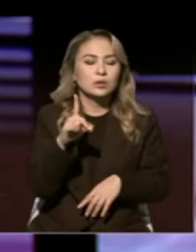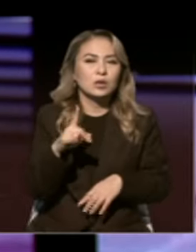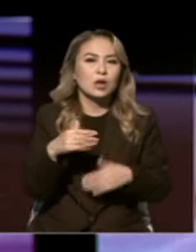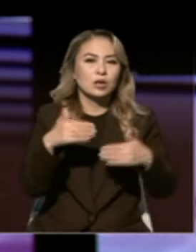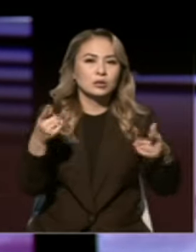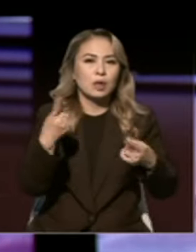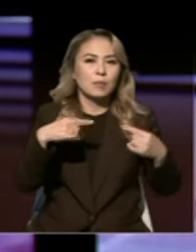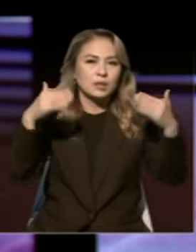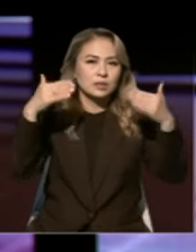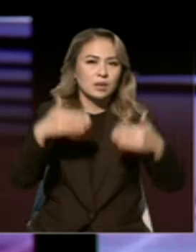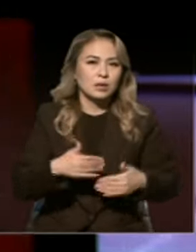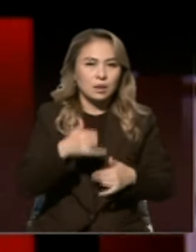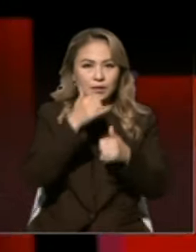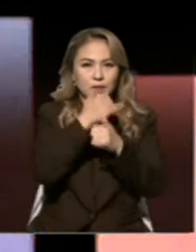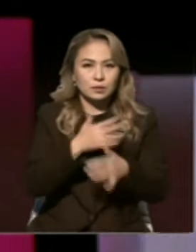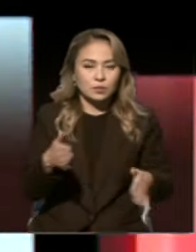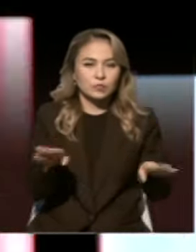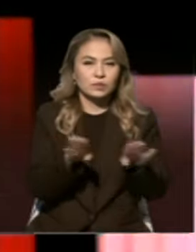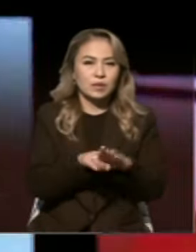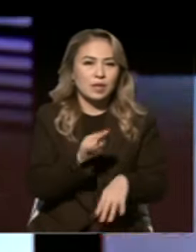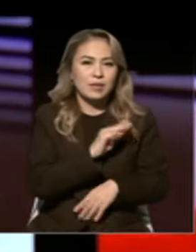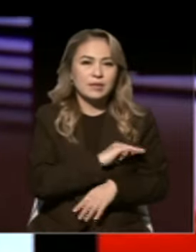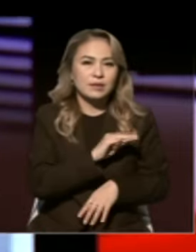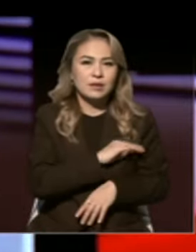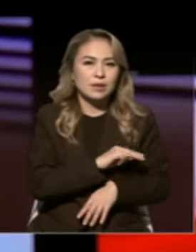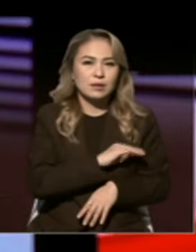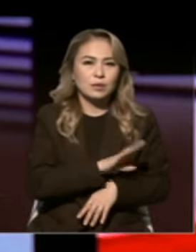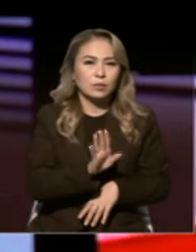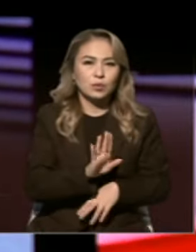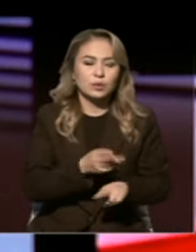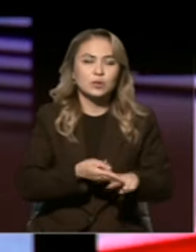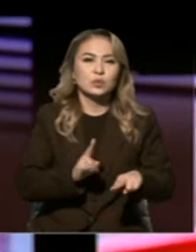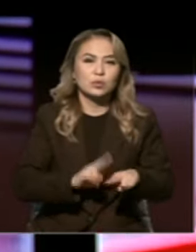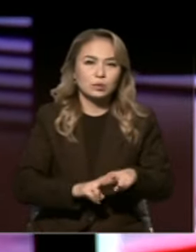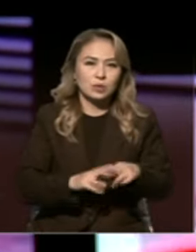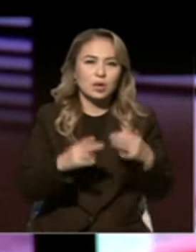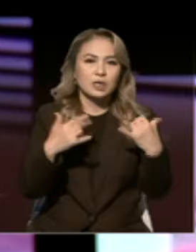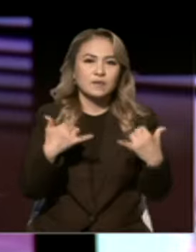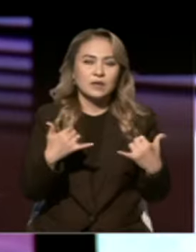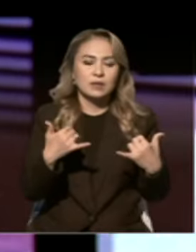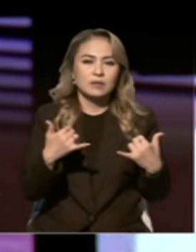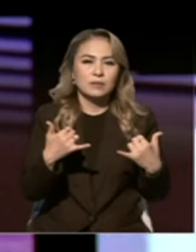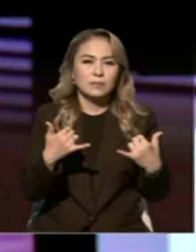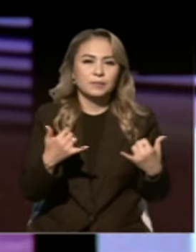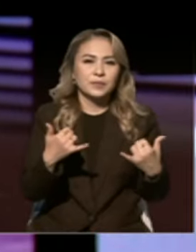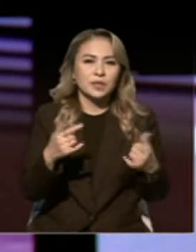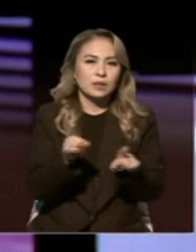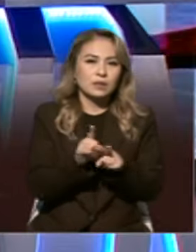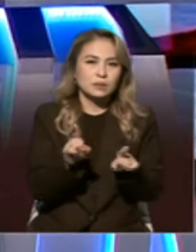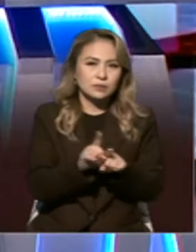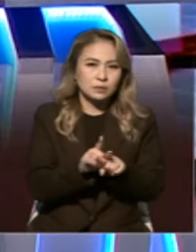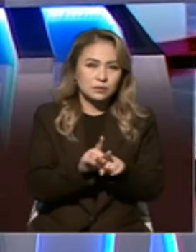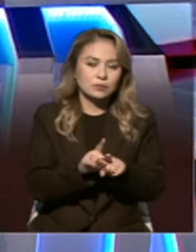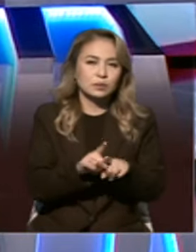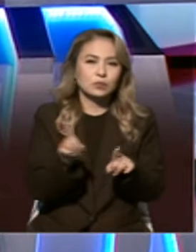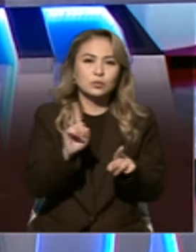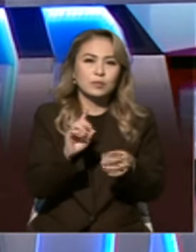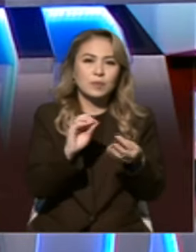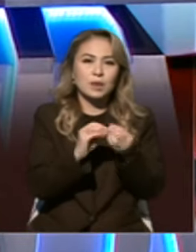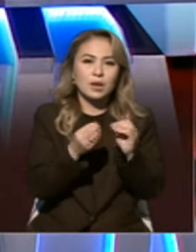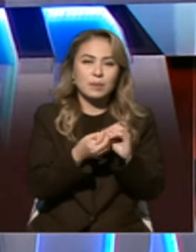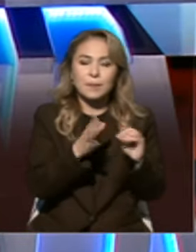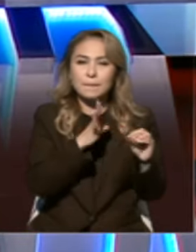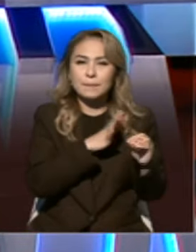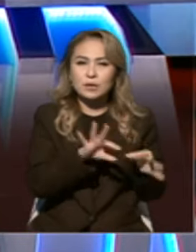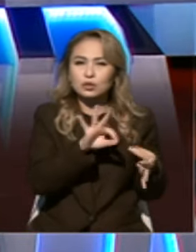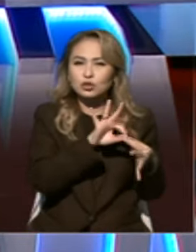жабылса ашылмайтын кәдімгі істен шыққан ахуалдар да болды. Сондықтан да осындай асқынған жағдай орын алмас үшін